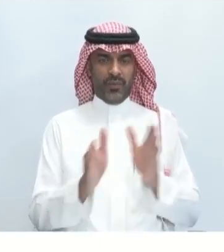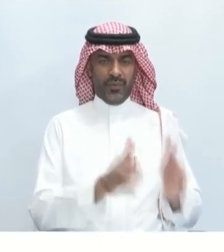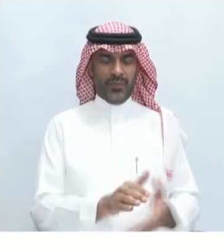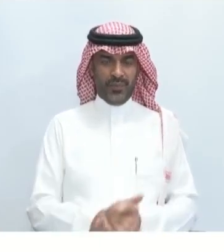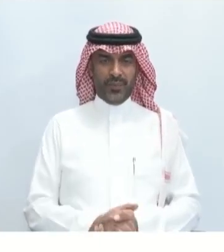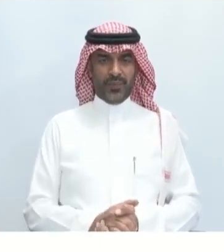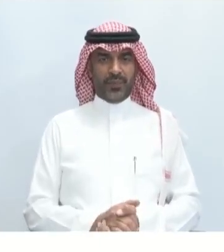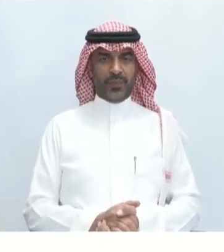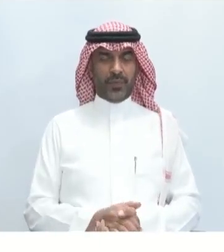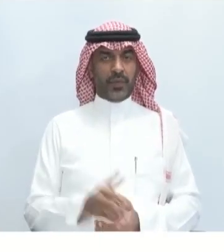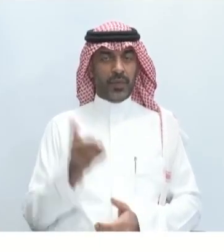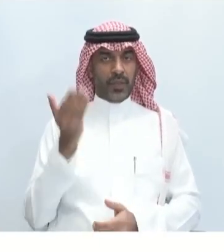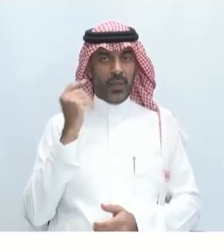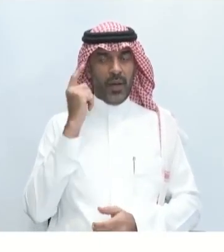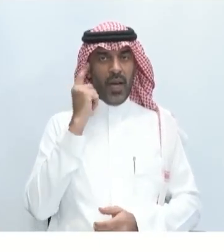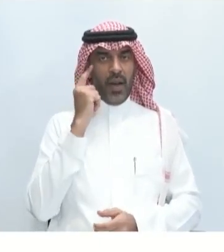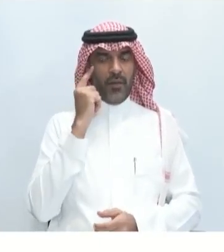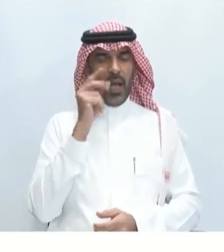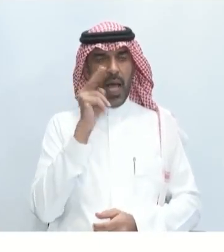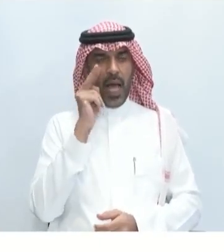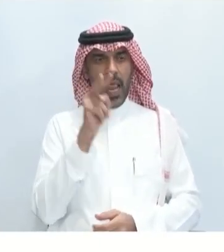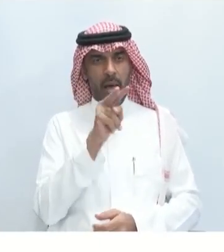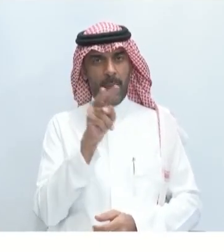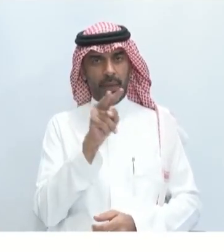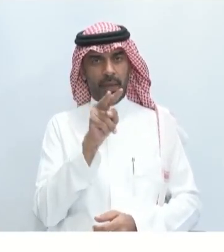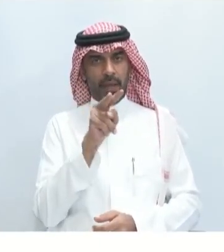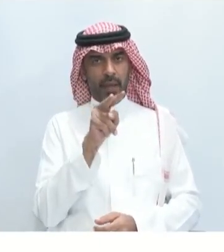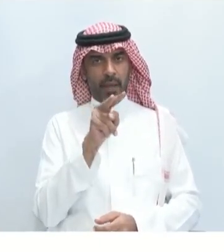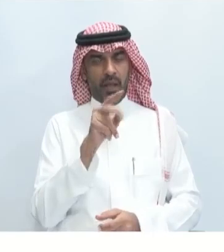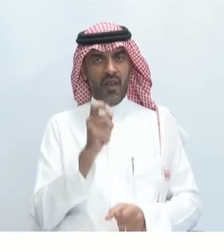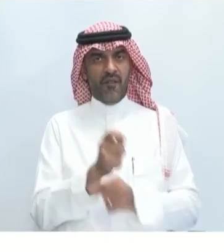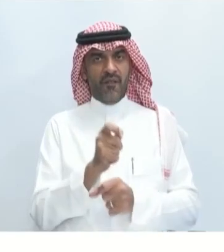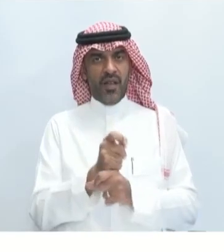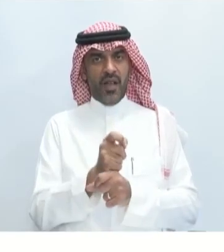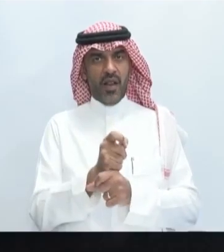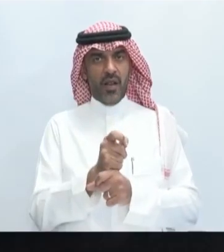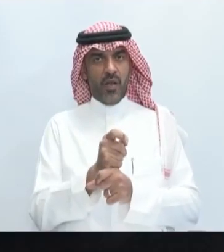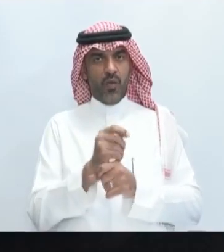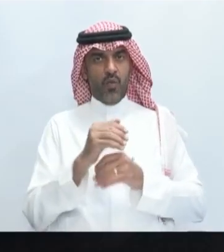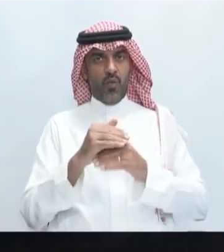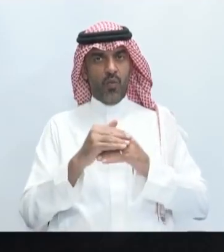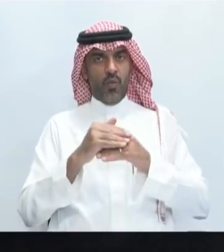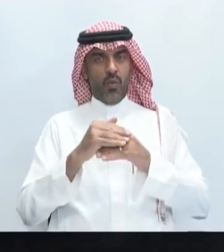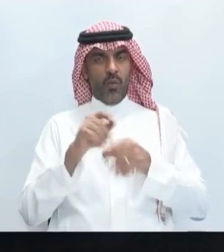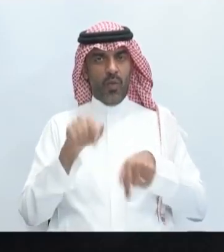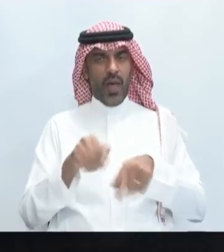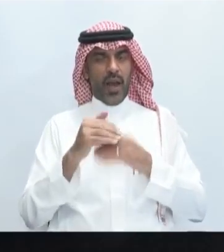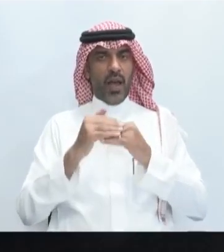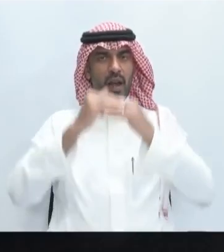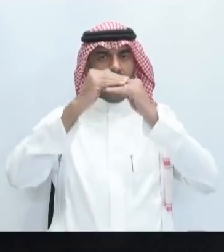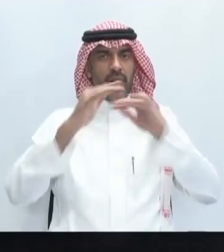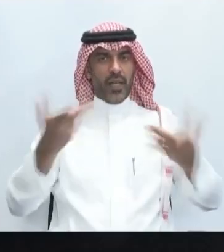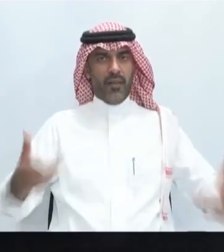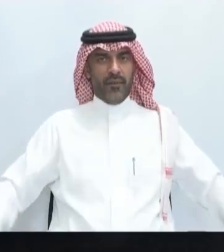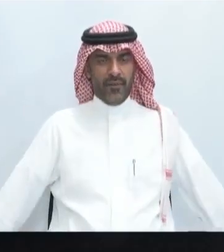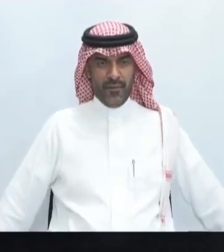فيما سبق عرفنا علامه رفع الفعل المضارع تذكرونها الفعل المضارع علامته